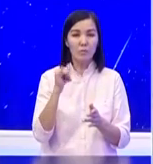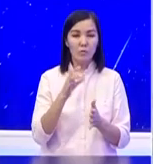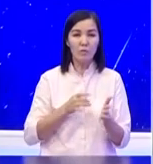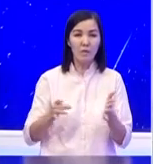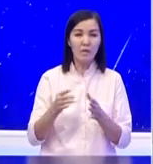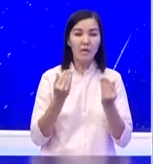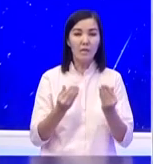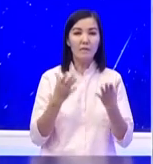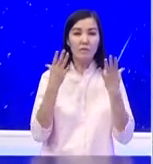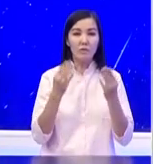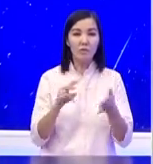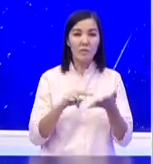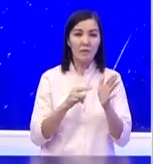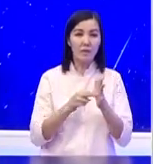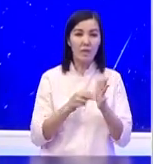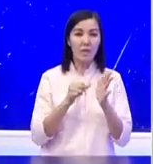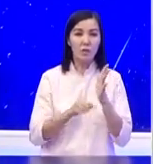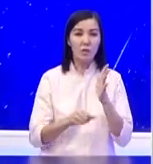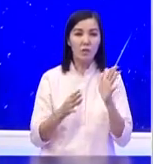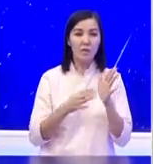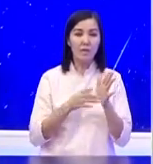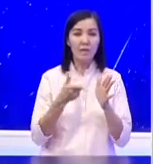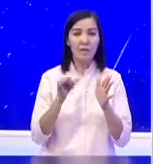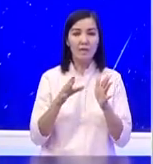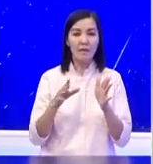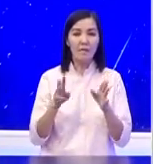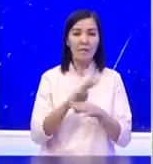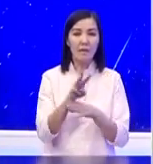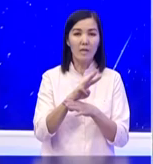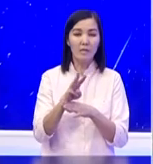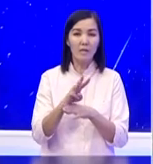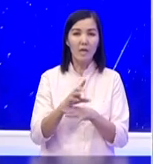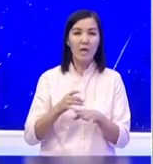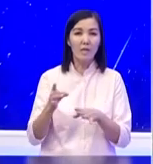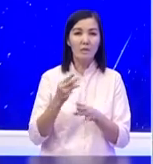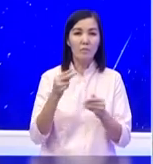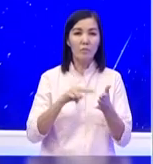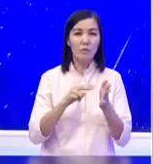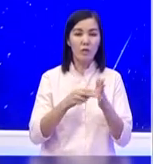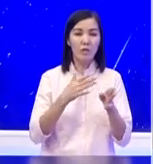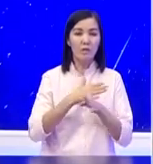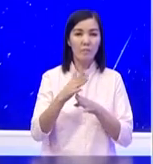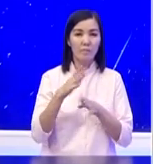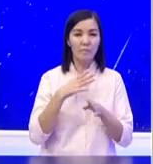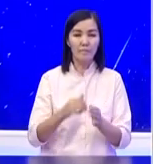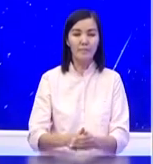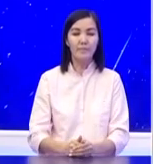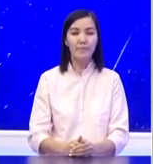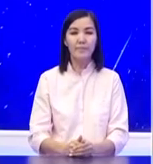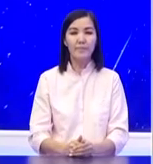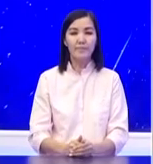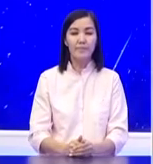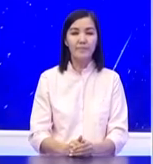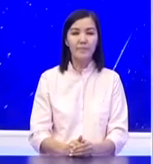районах. На сегодняшний день запланированные 609 гектар обработаны за счет республиканского бюджета. Аделя Кжаркенова, Ербол